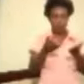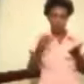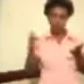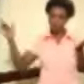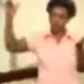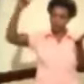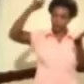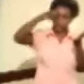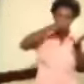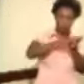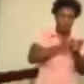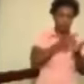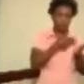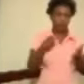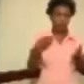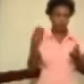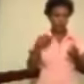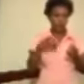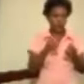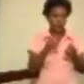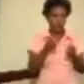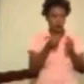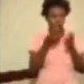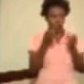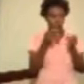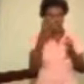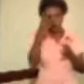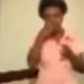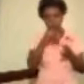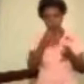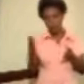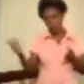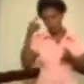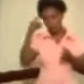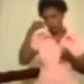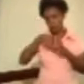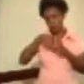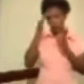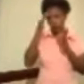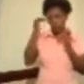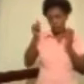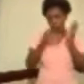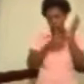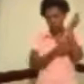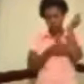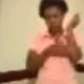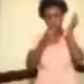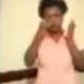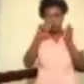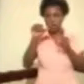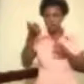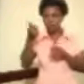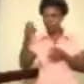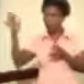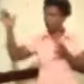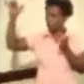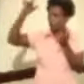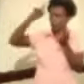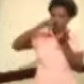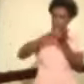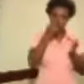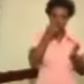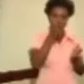arrêté parce que nous gagnons une qualité de tourisme. C'est pas seulement sable, soleil que nous sommes capables d'offrir. Nous gagnons des